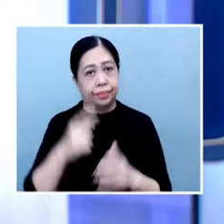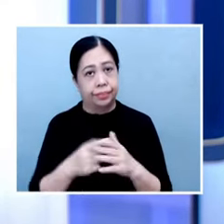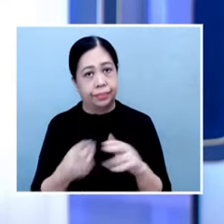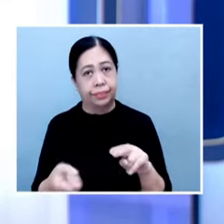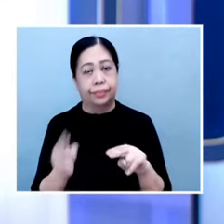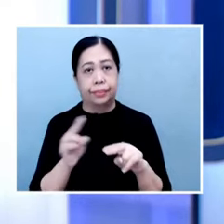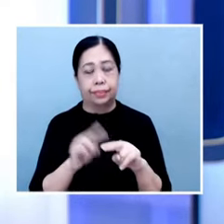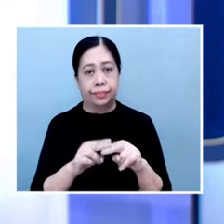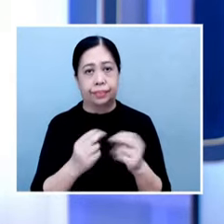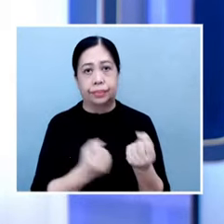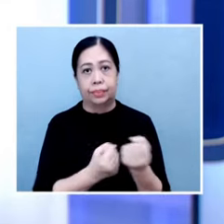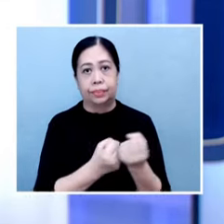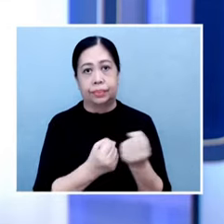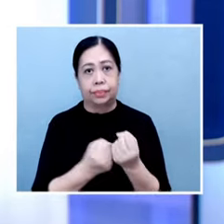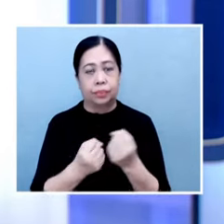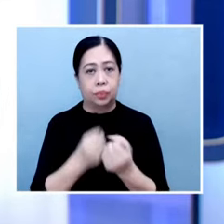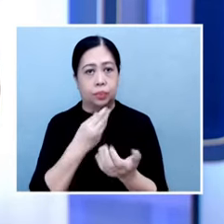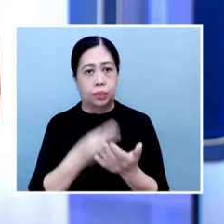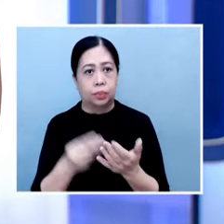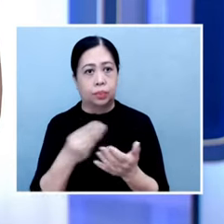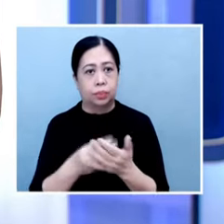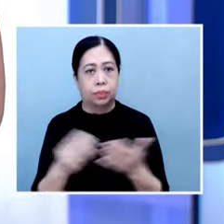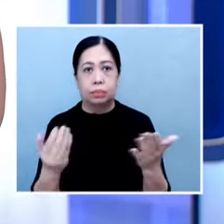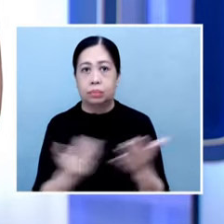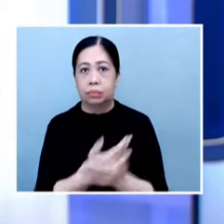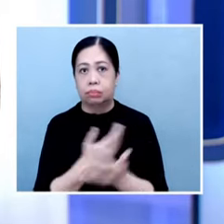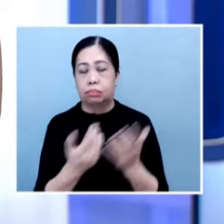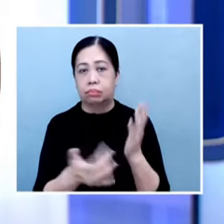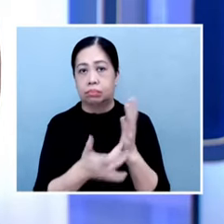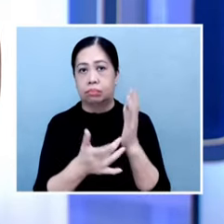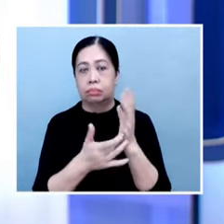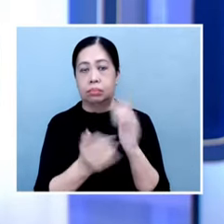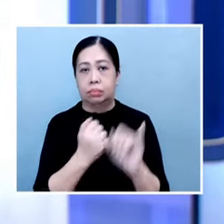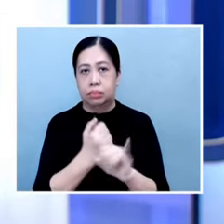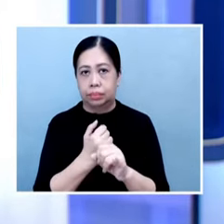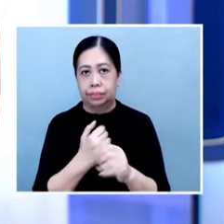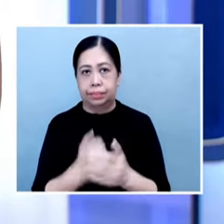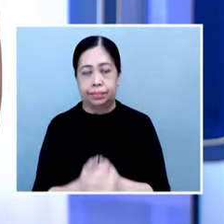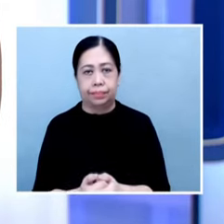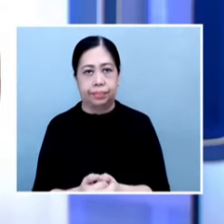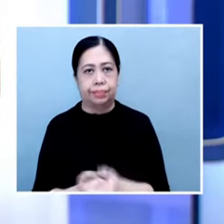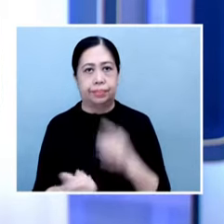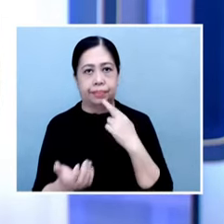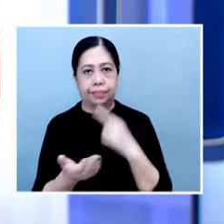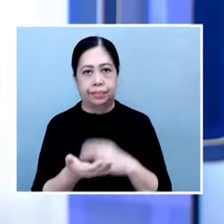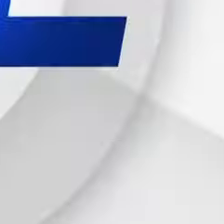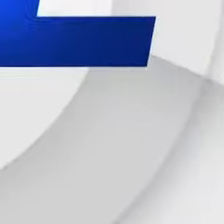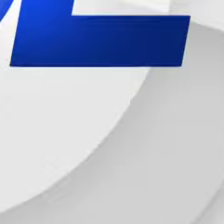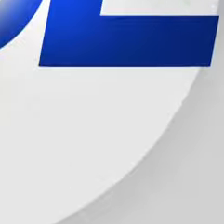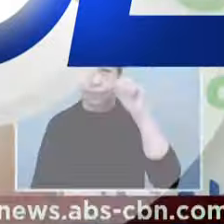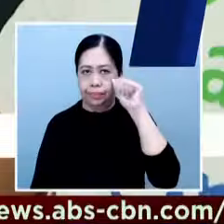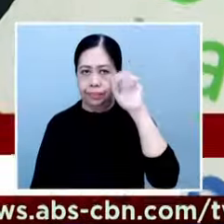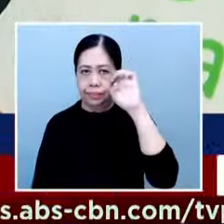ang subsidiya sa mga bibili ng modernized jeepney. Nagpapatrol, Alvin El Chico.